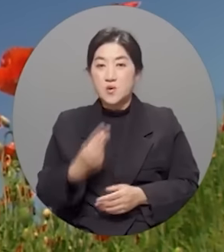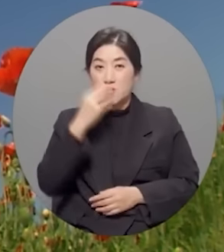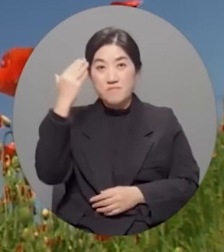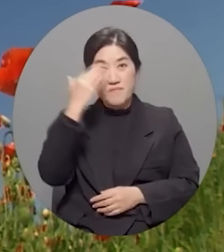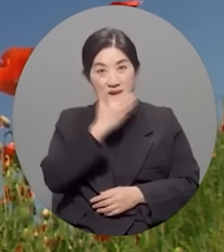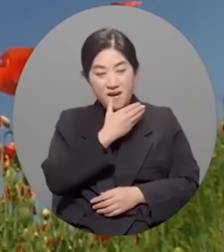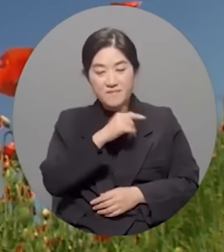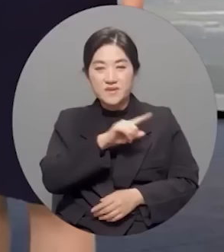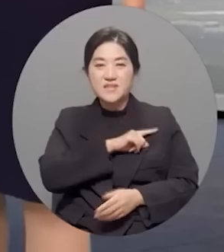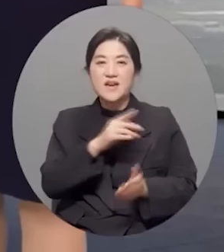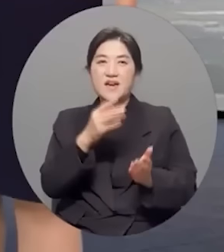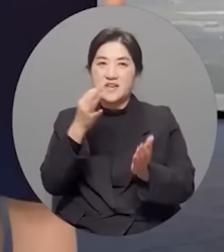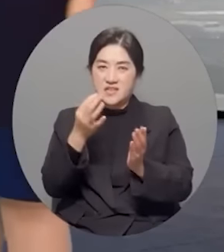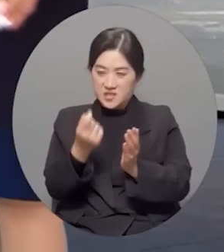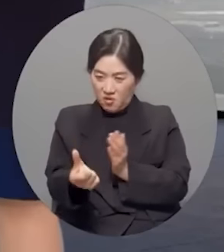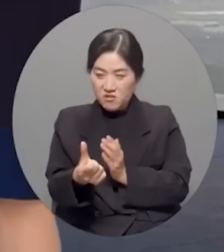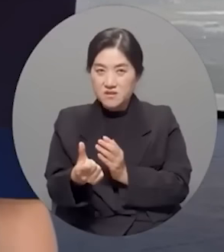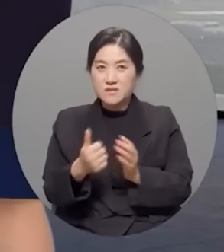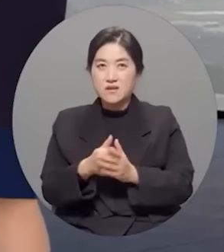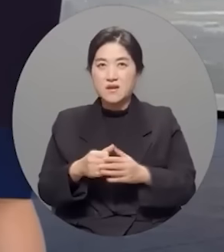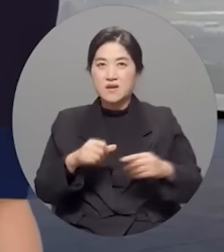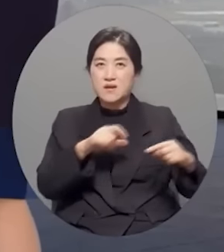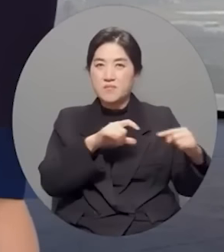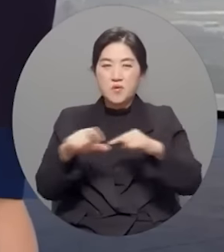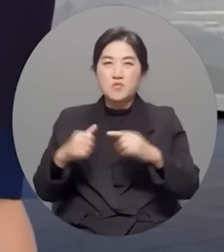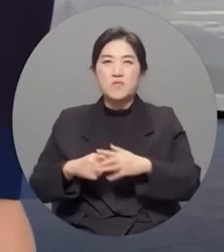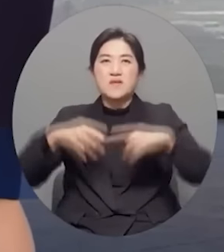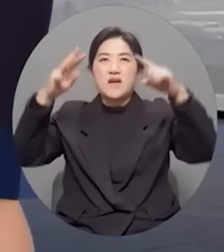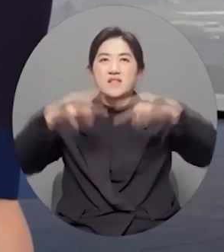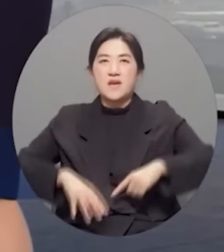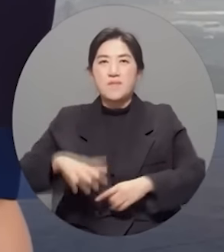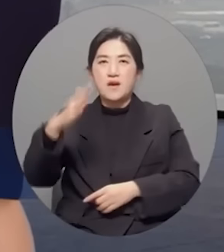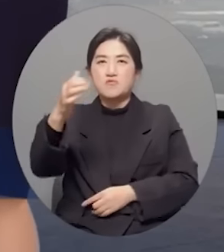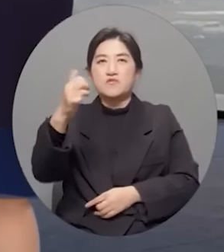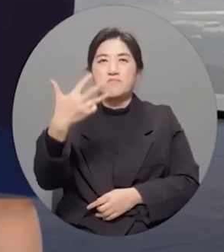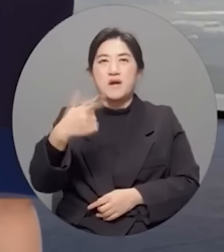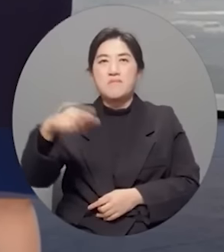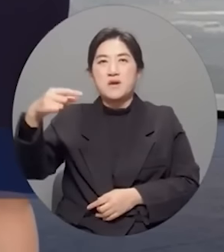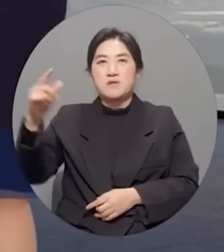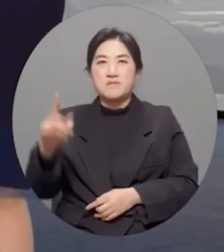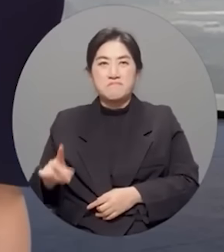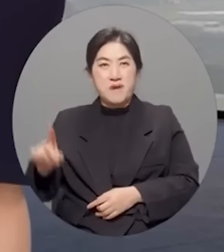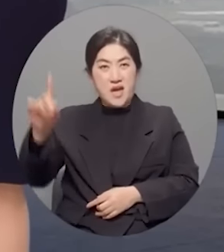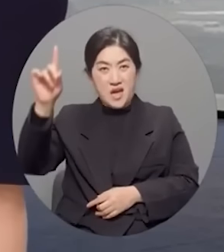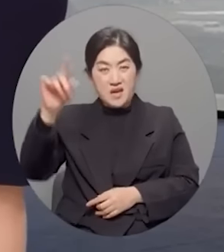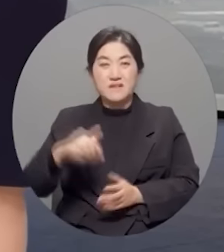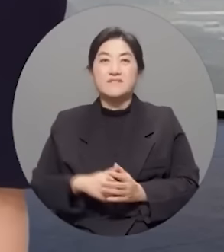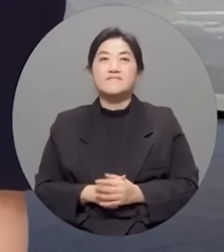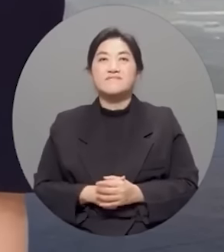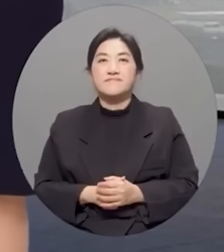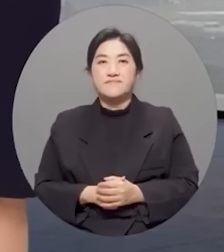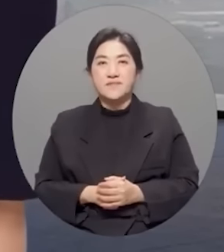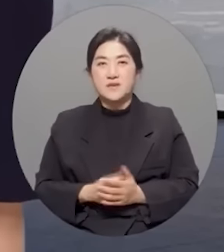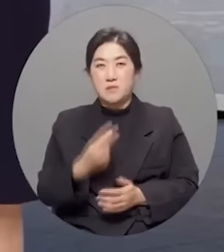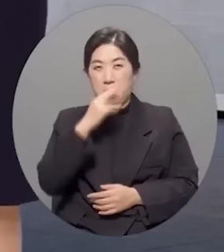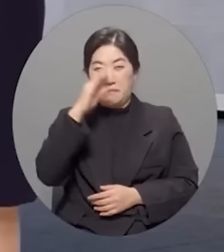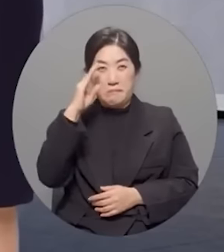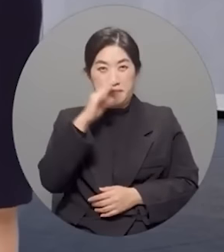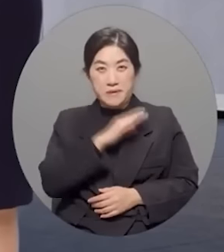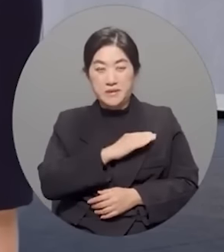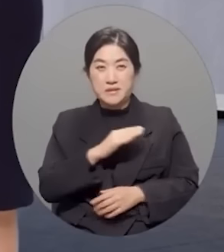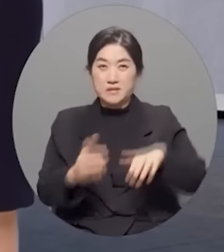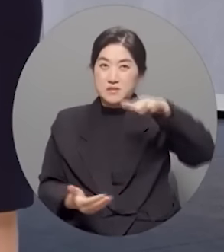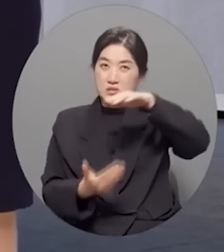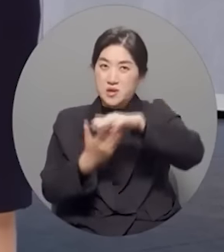좋으면 최저치를 평소 대비 네배 가량 높은 98 마이크까지 취소 샀습니다 공기질이 나쁘면